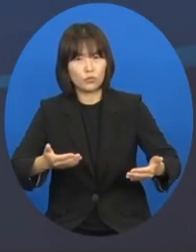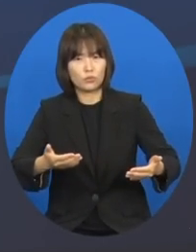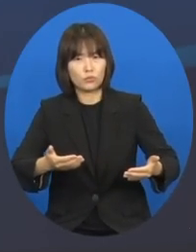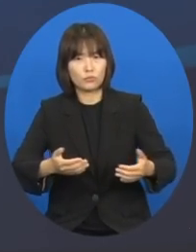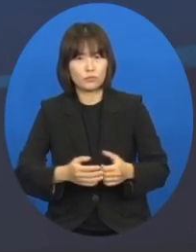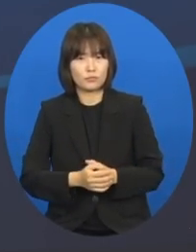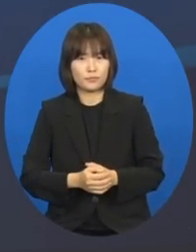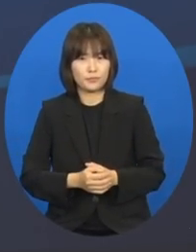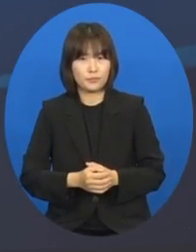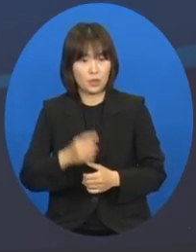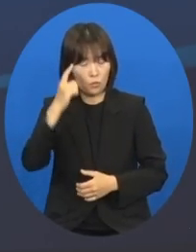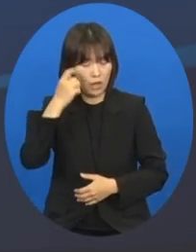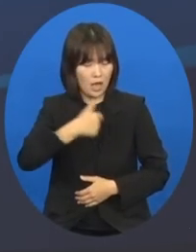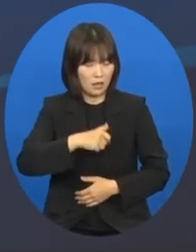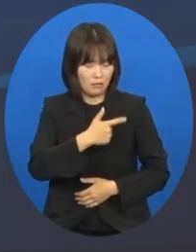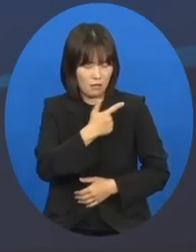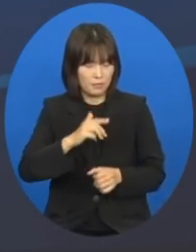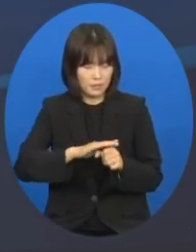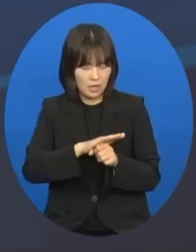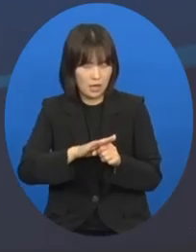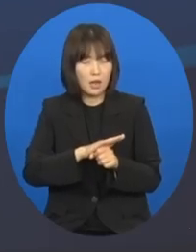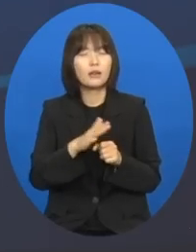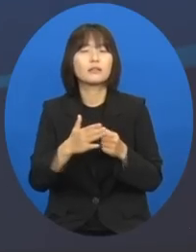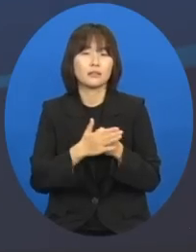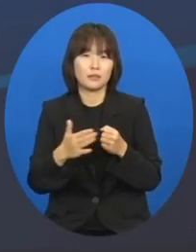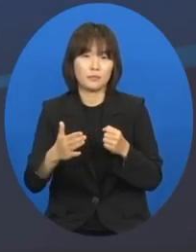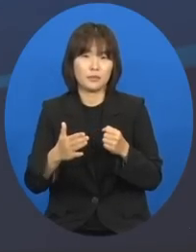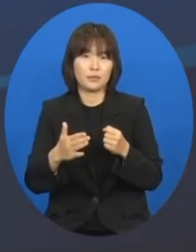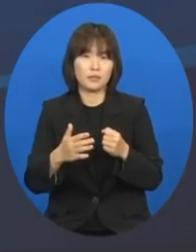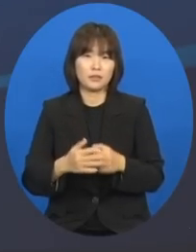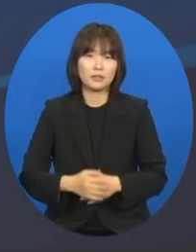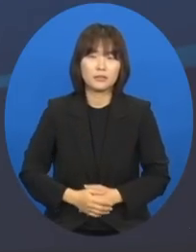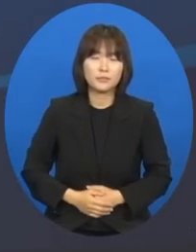왜냐면이 아들을 너무나 사랑하기 때문에 사랑하면